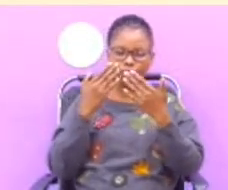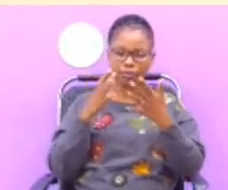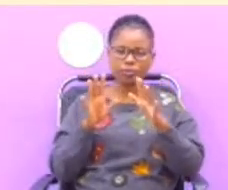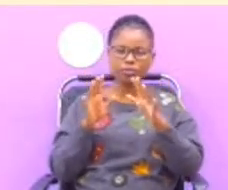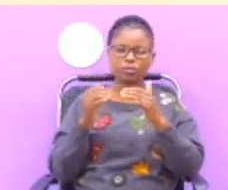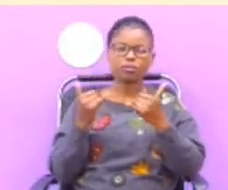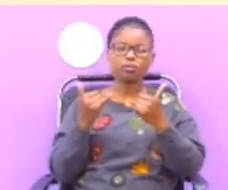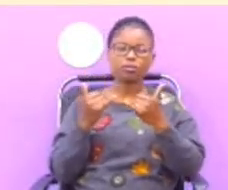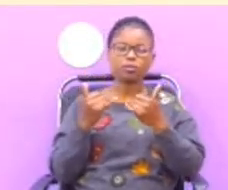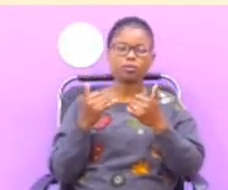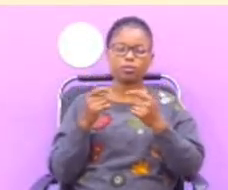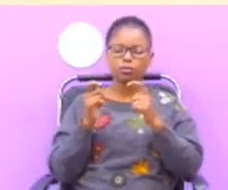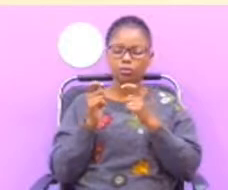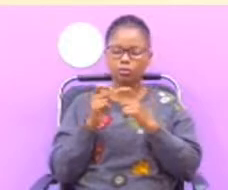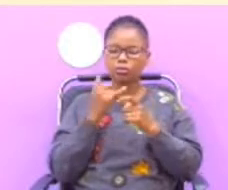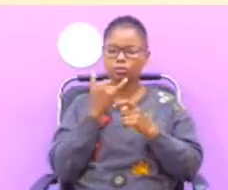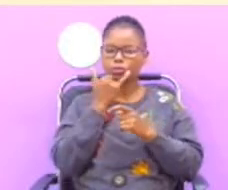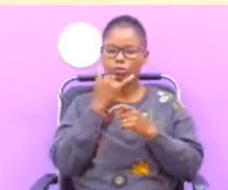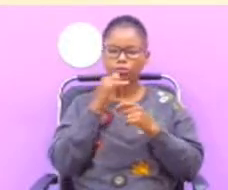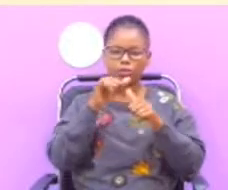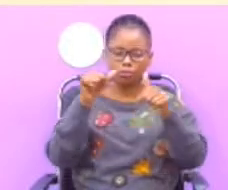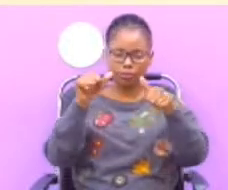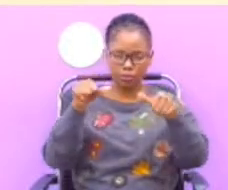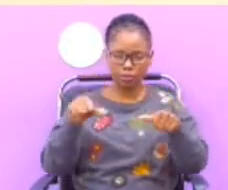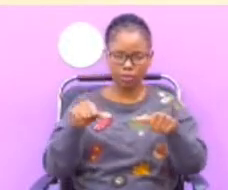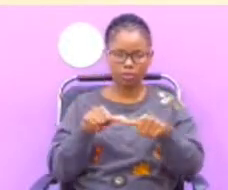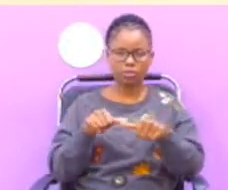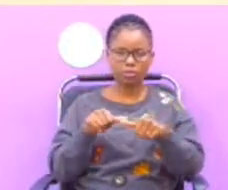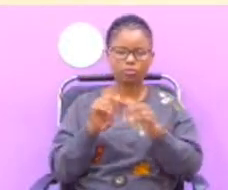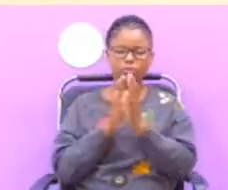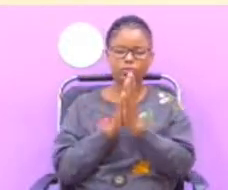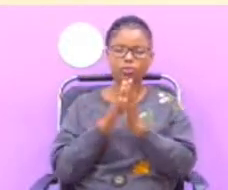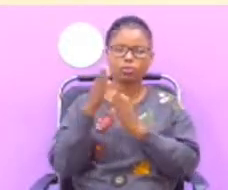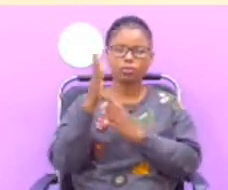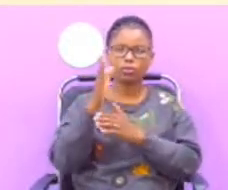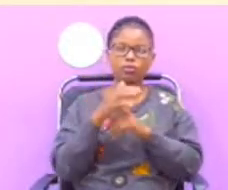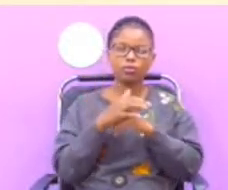kunyitelila hefio kigogona. Bwana asifuye sana.